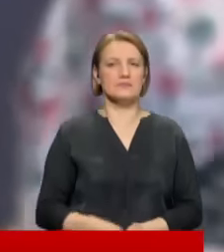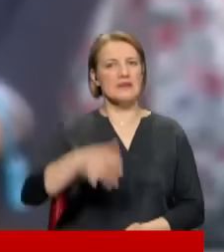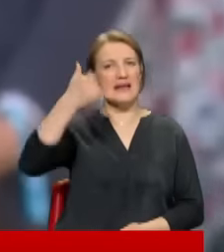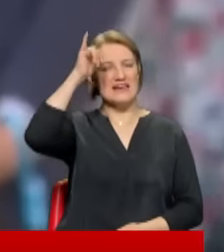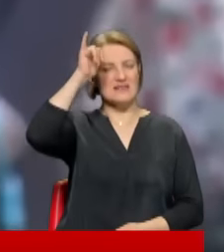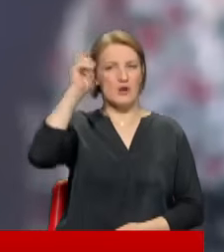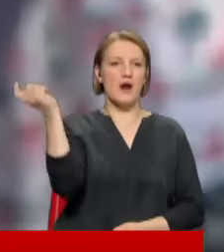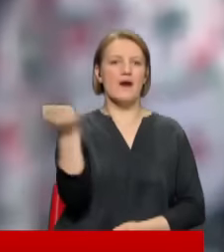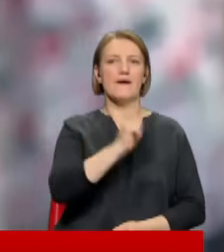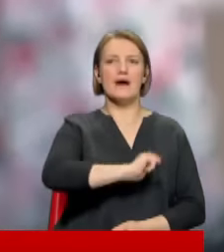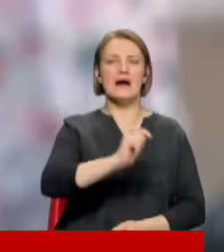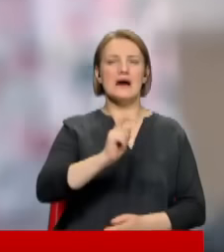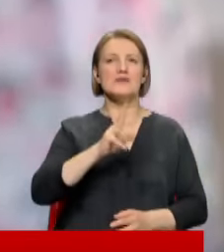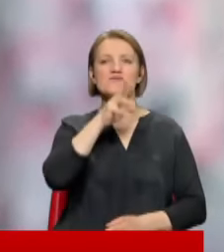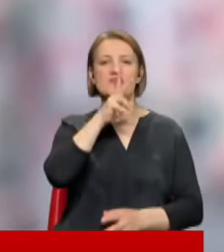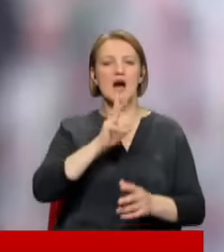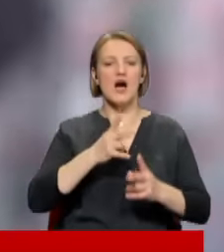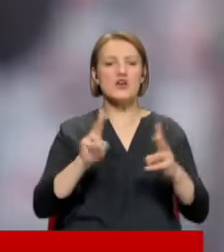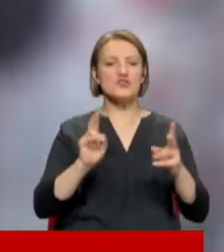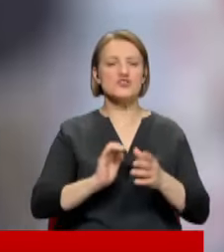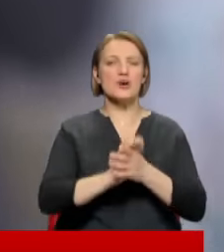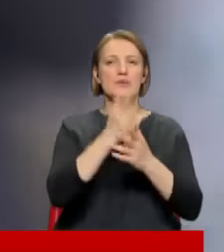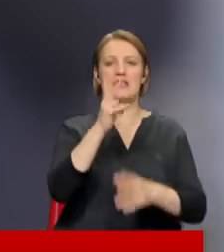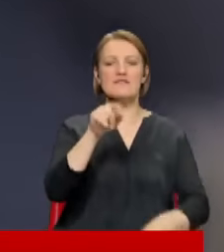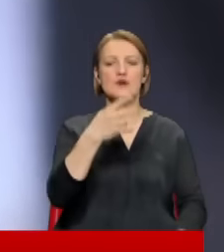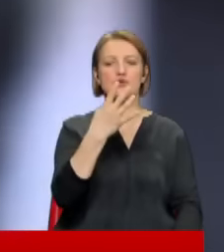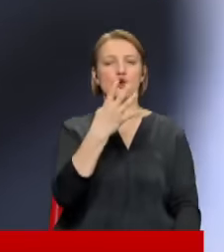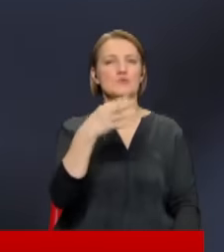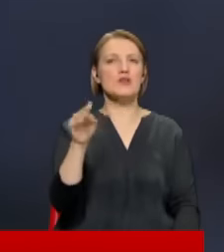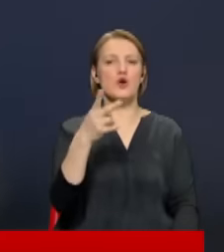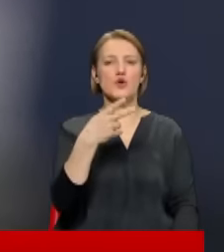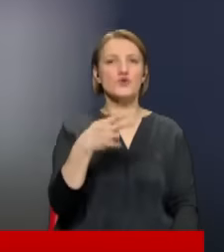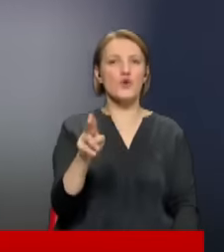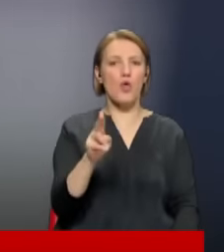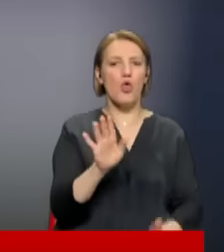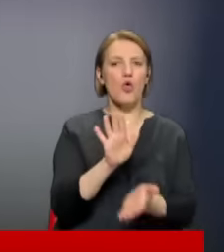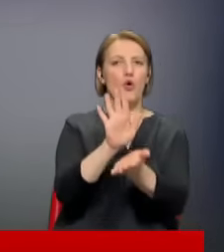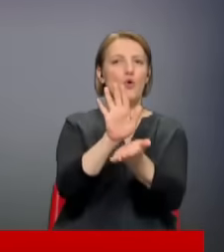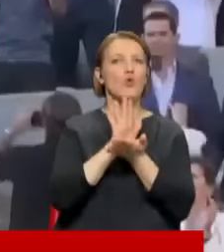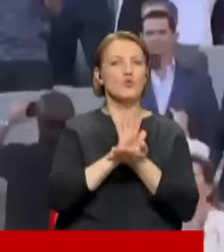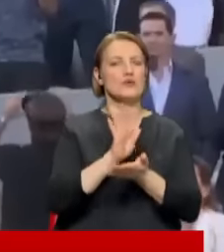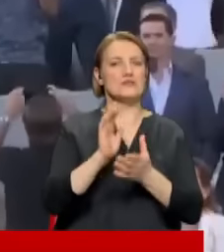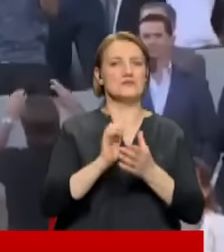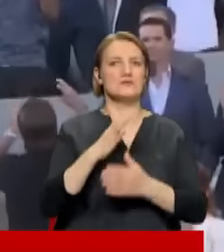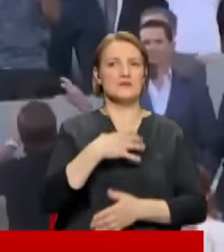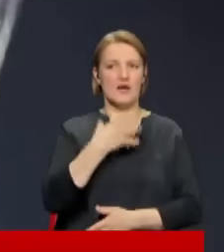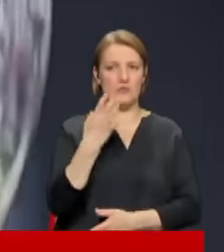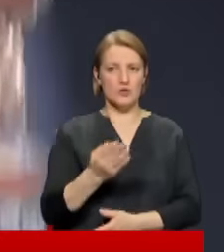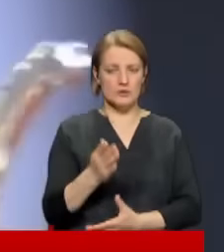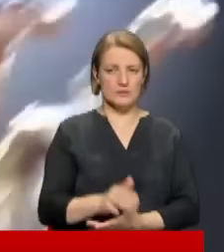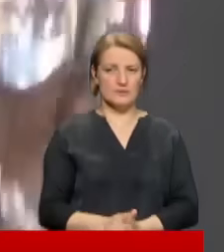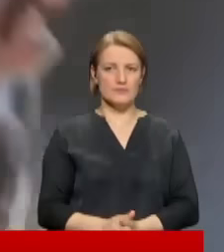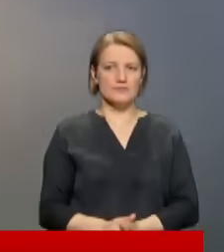İspanyol raket Fransa açık şampiyonluğuyla 2,4 milyon euroluk ödülün de sahibi oldu.